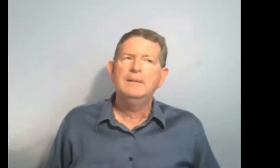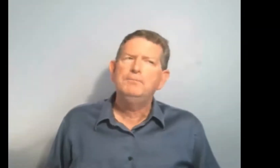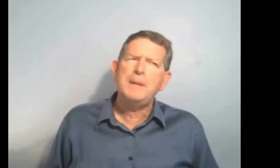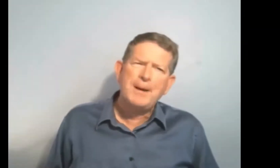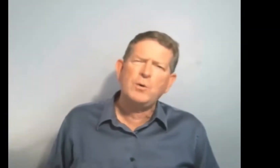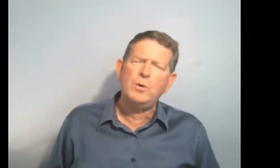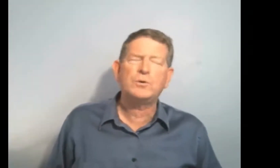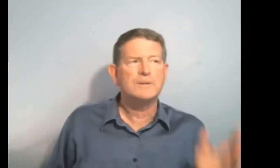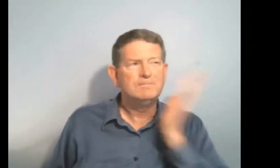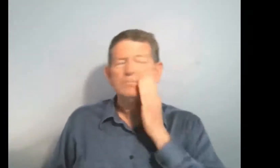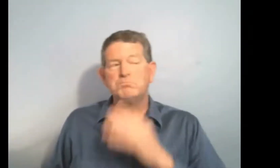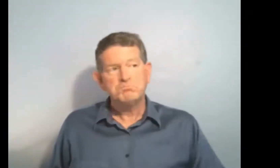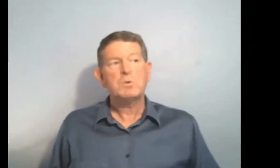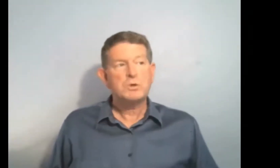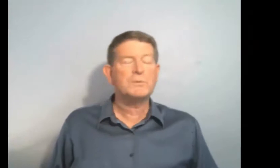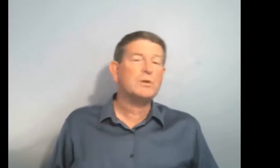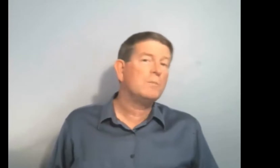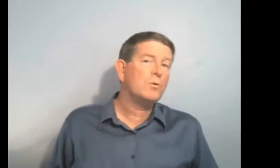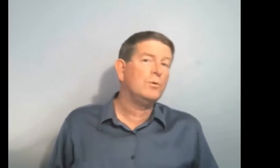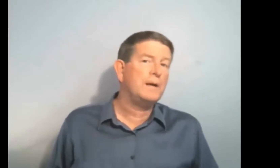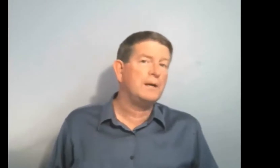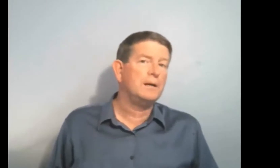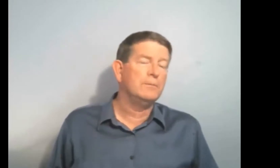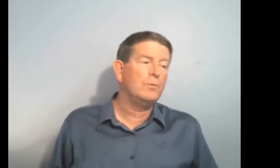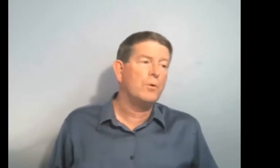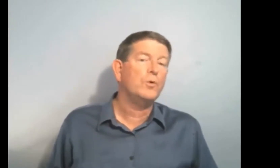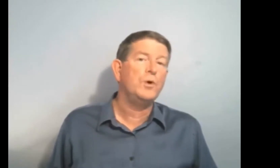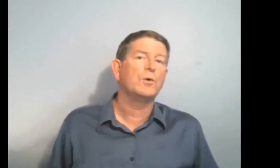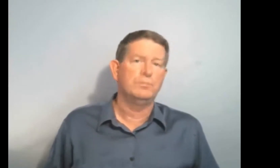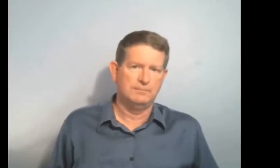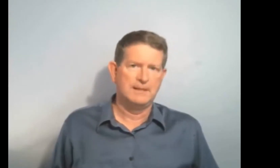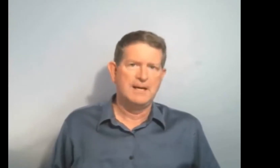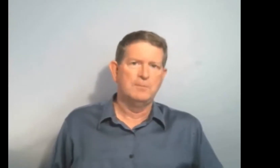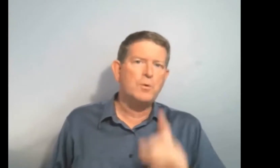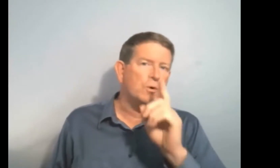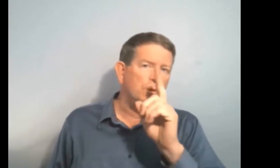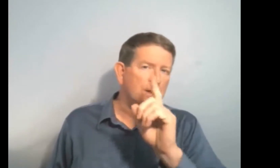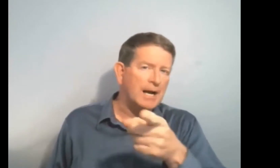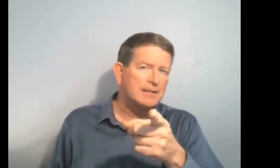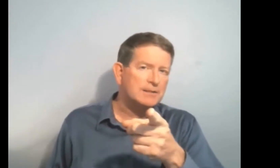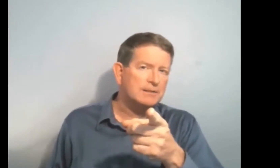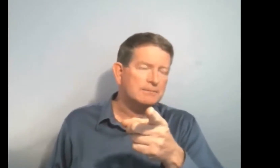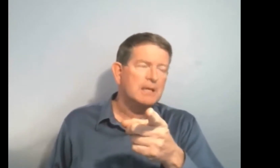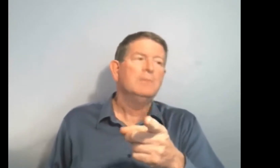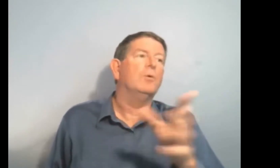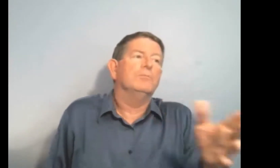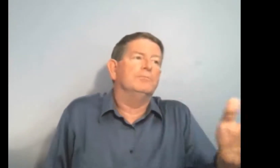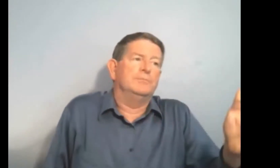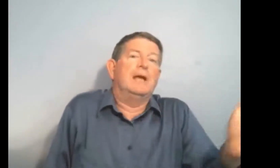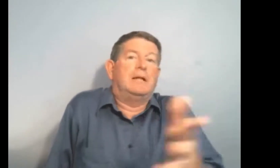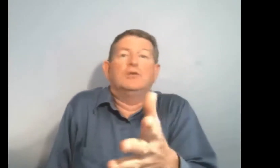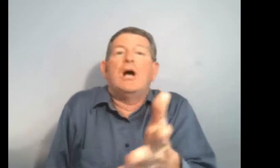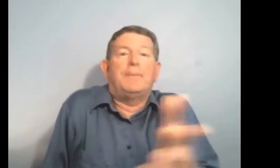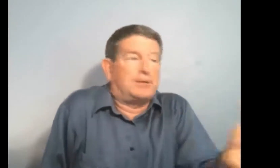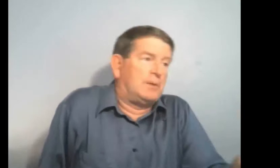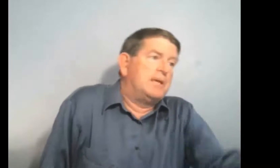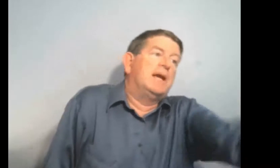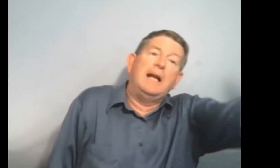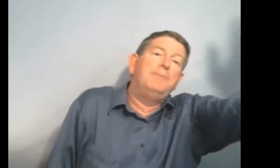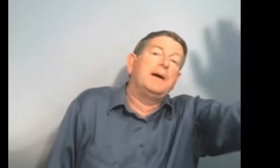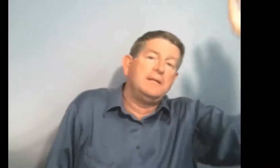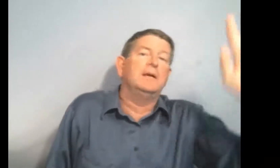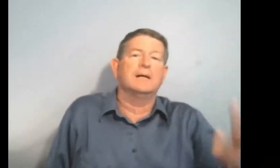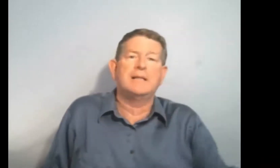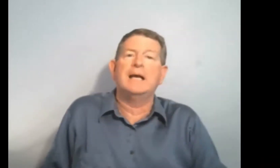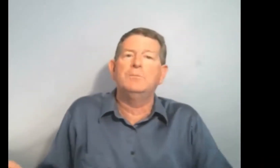ça. Mais par contre, je me sens beaucoup meilleur, beaucoup mieux. Beaucoup mieux grâce... Bon, déjà, parce que